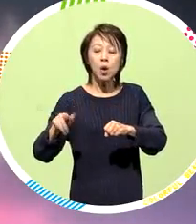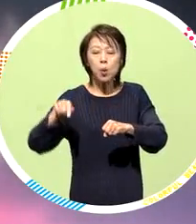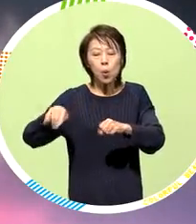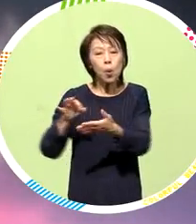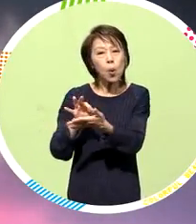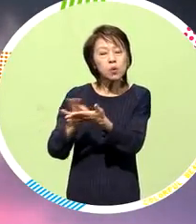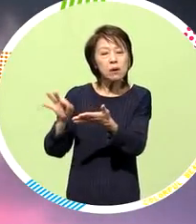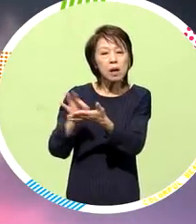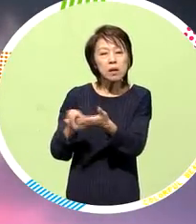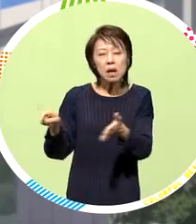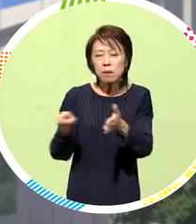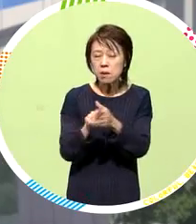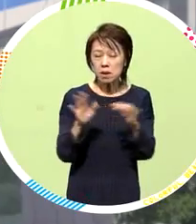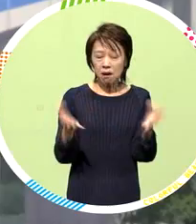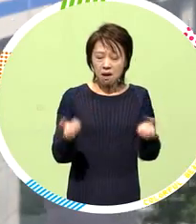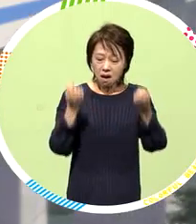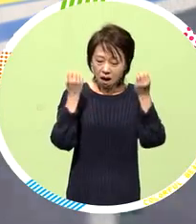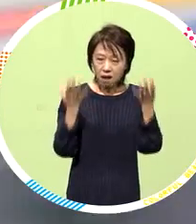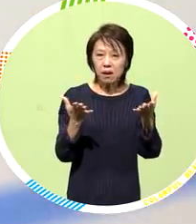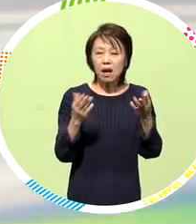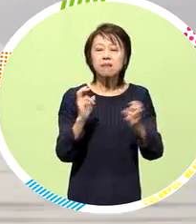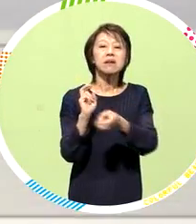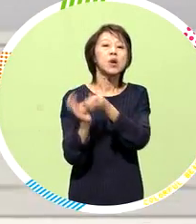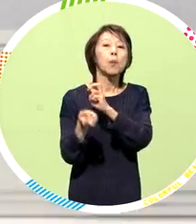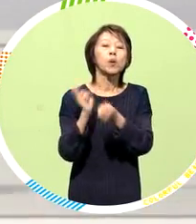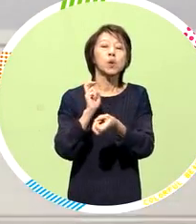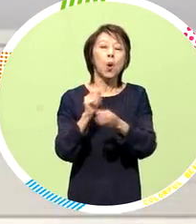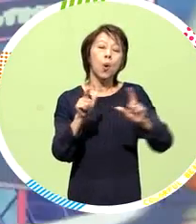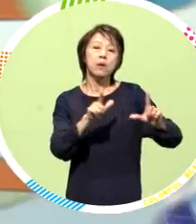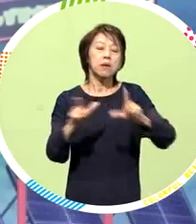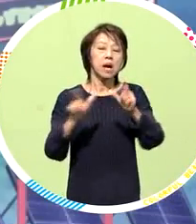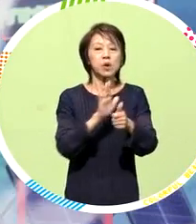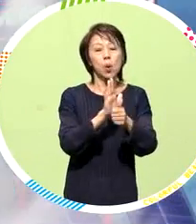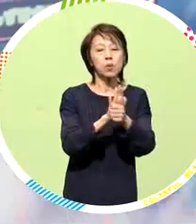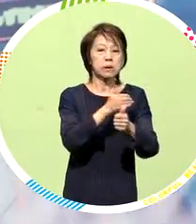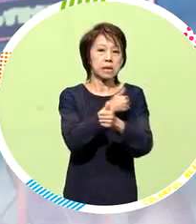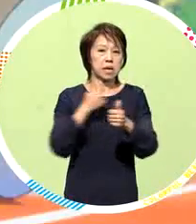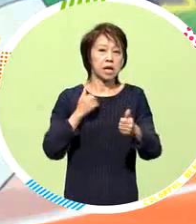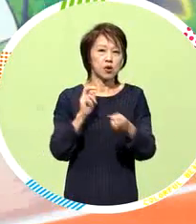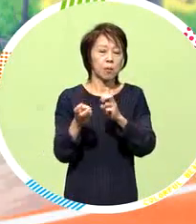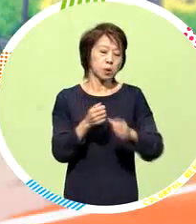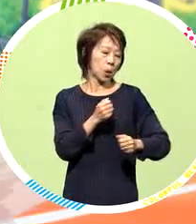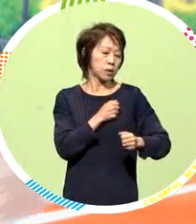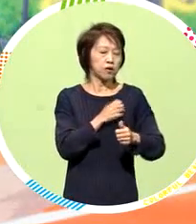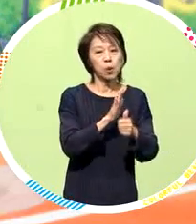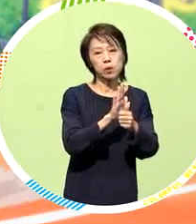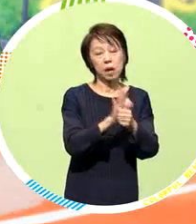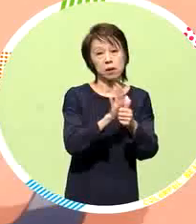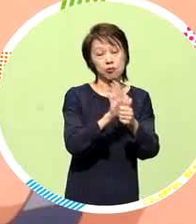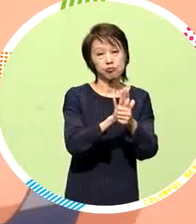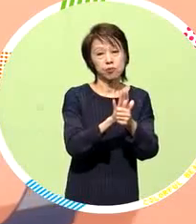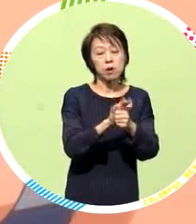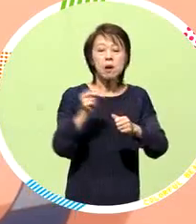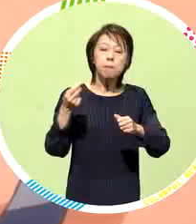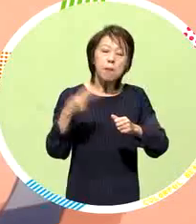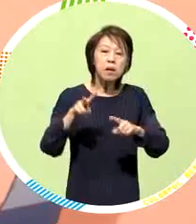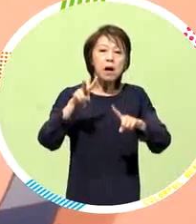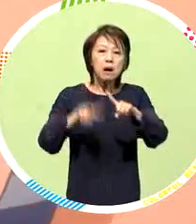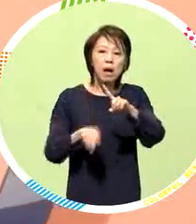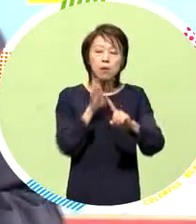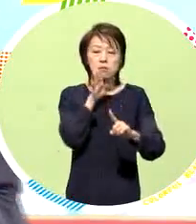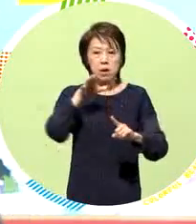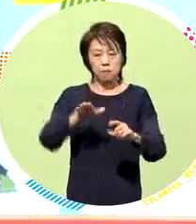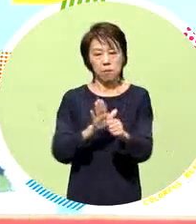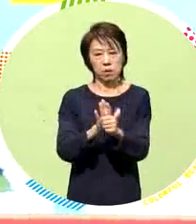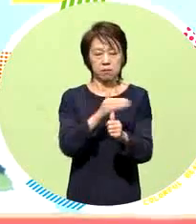系赤新しい here 生活費&命を助けるうっ介護の現場を助けるよう